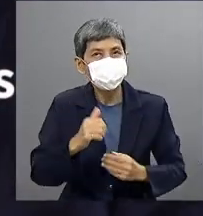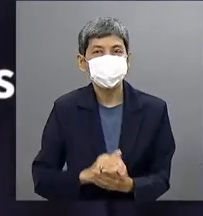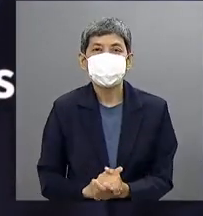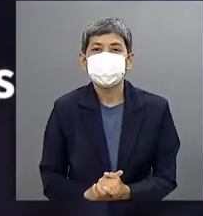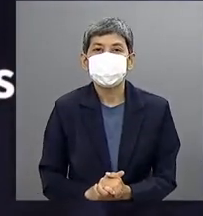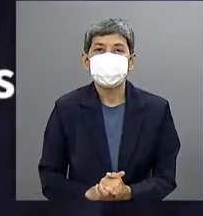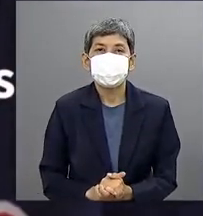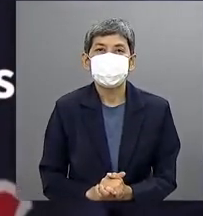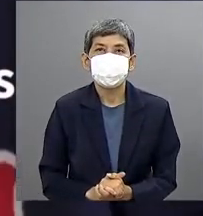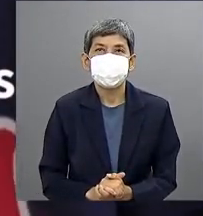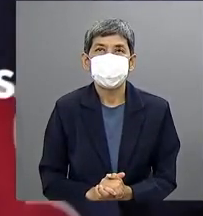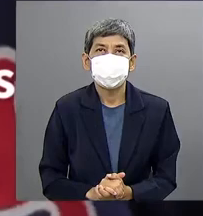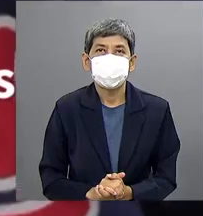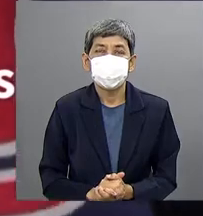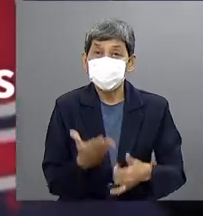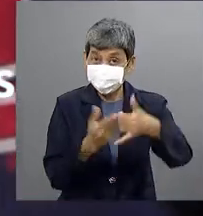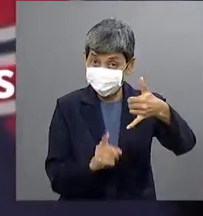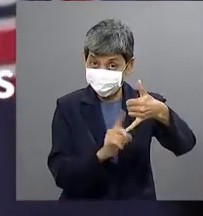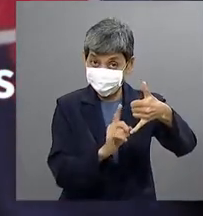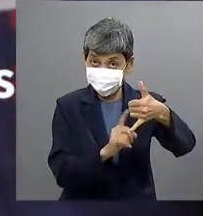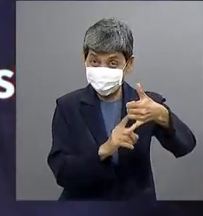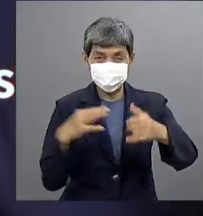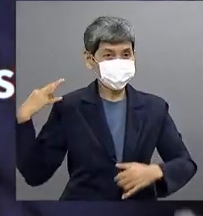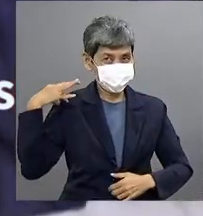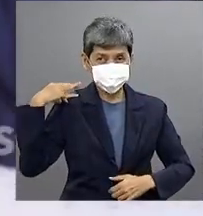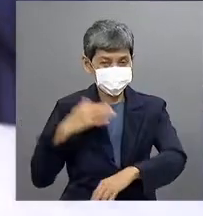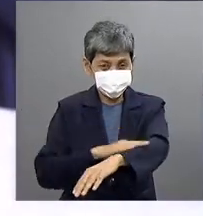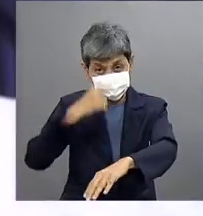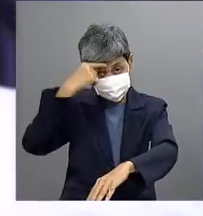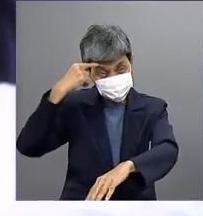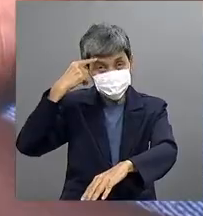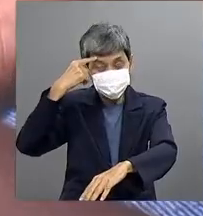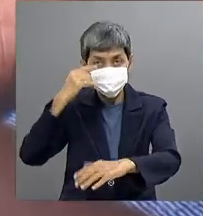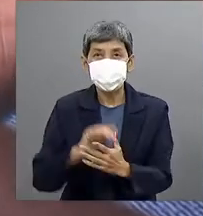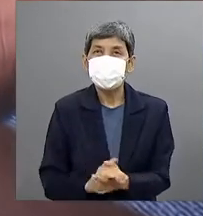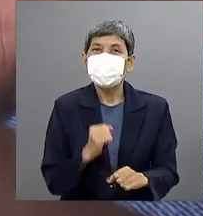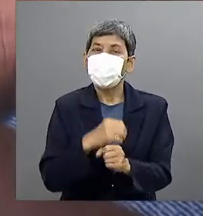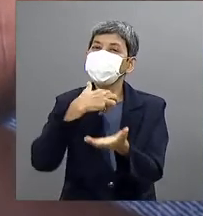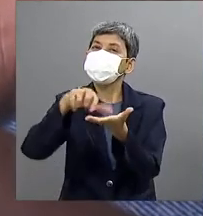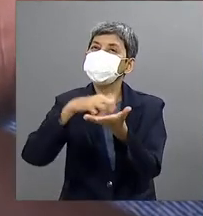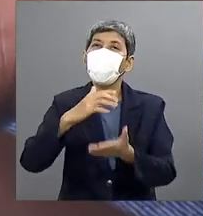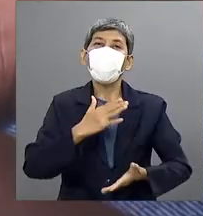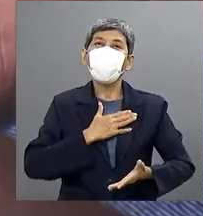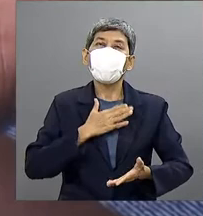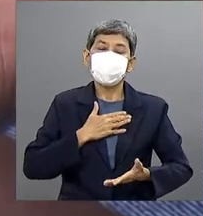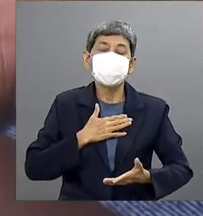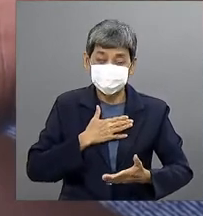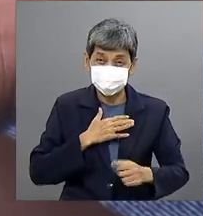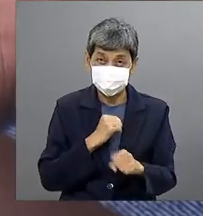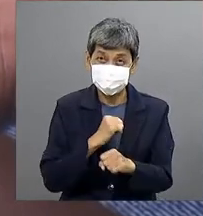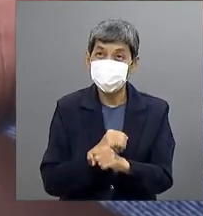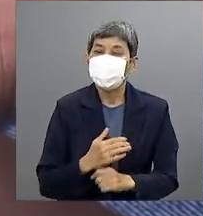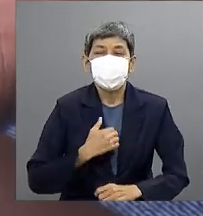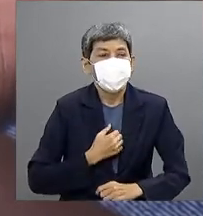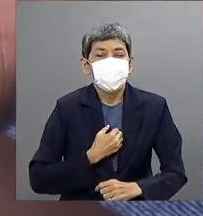ก็เช่นอัดหามาแขวะเบียร์ค่ะนางแบบผิวสีจากประเทศ South sudanเราว่าตลอดเวลาที่ผ่านมาเธอมักถูกบอก